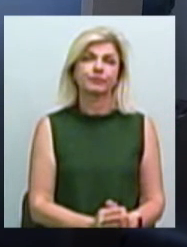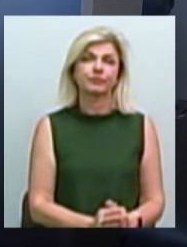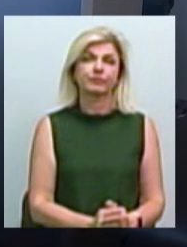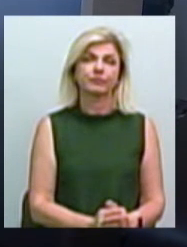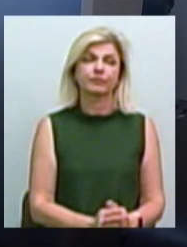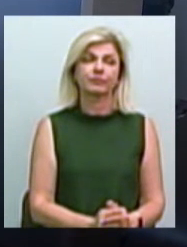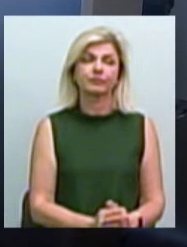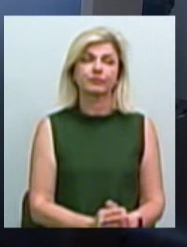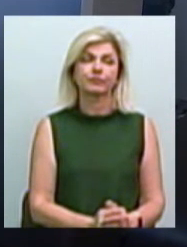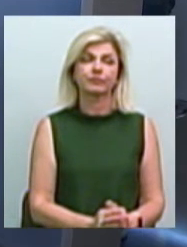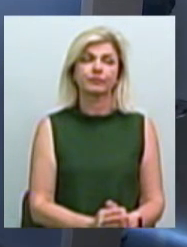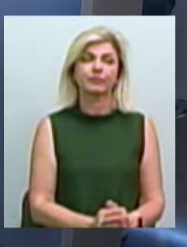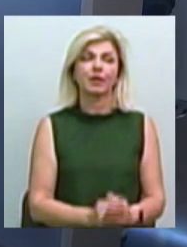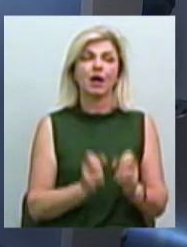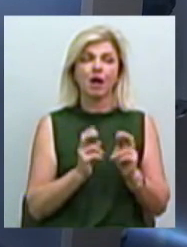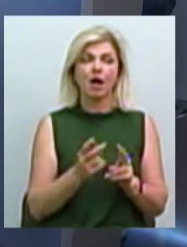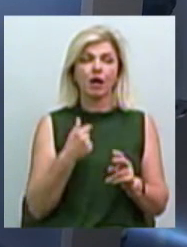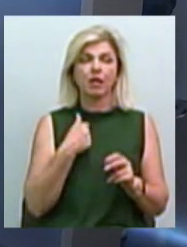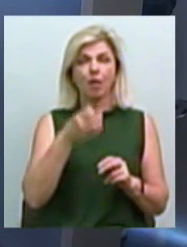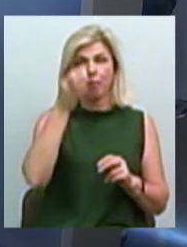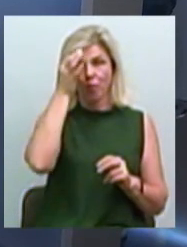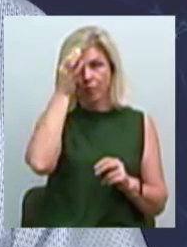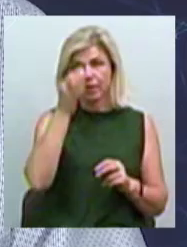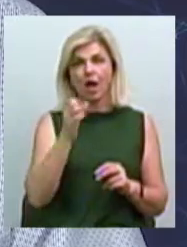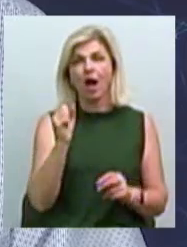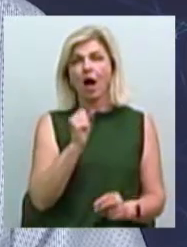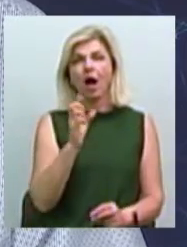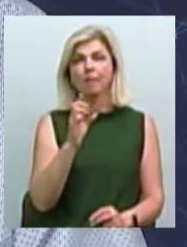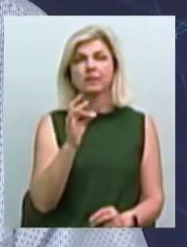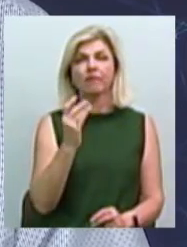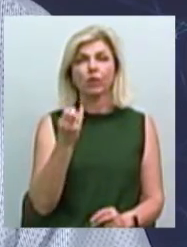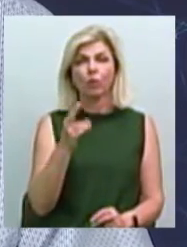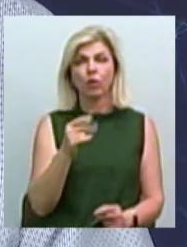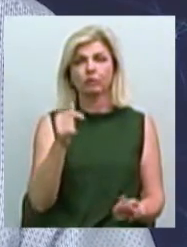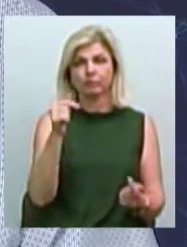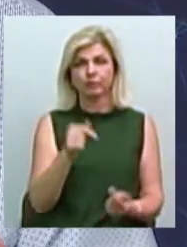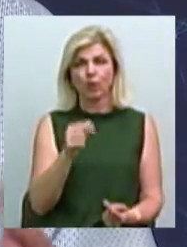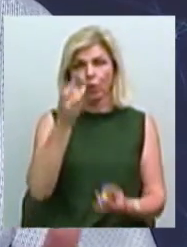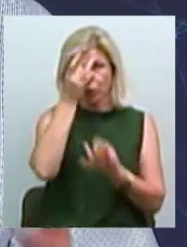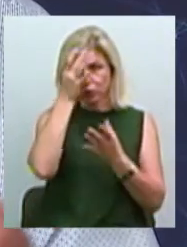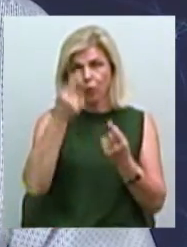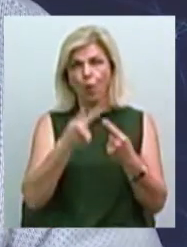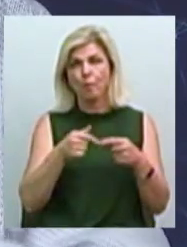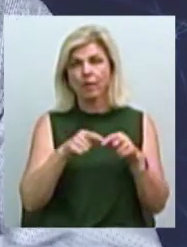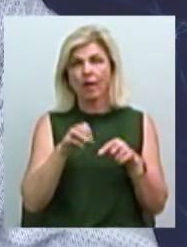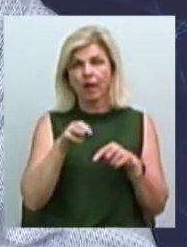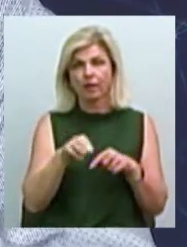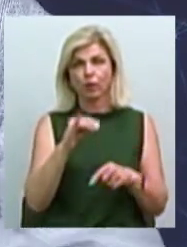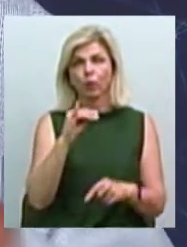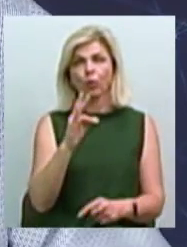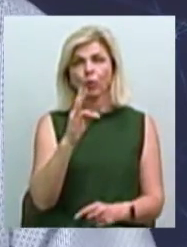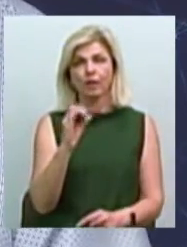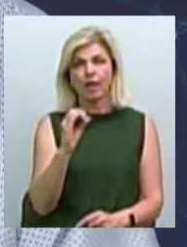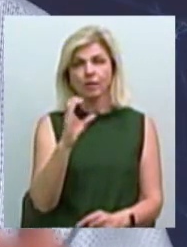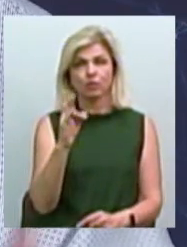наскільки я пам'ятаю, обсерваторія подавалась на культурний об'єкт ЮНЕСКО. Я не знаю, получили, просто не помню,